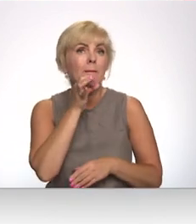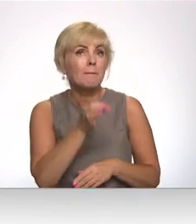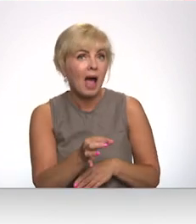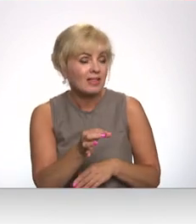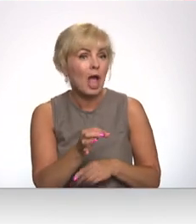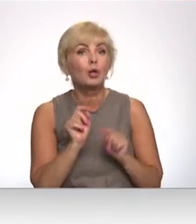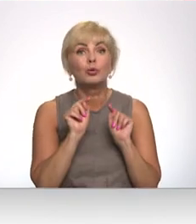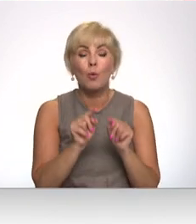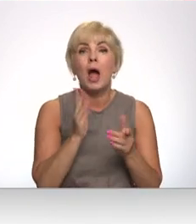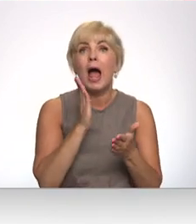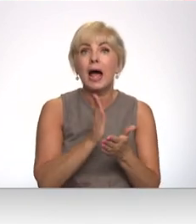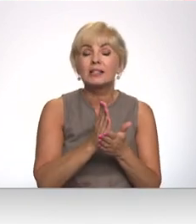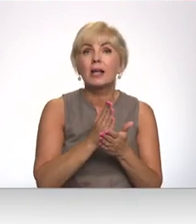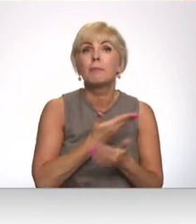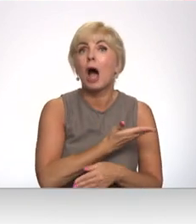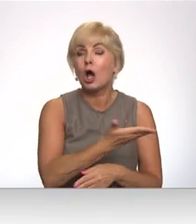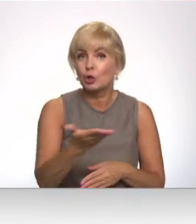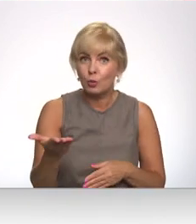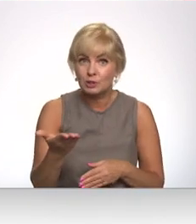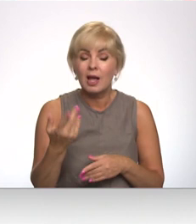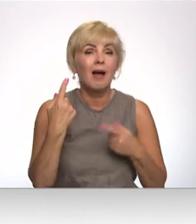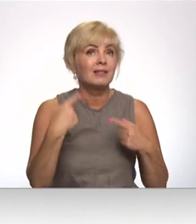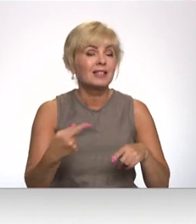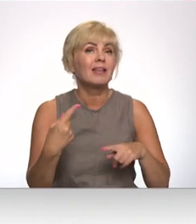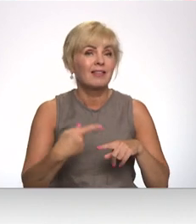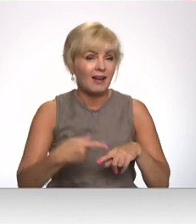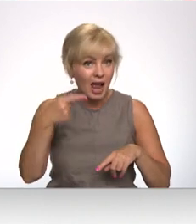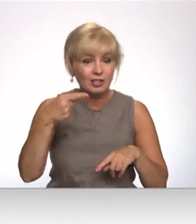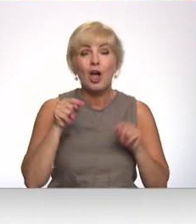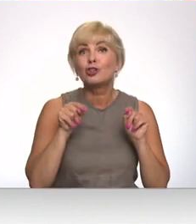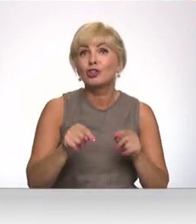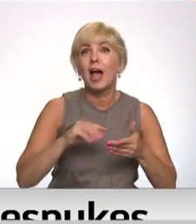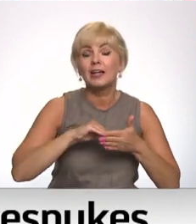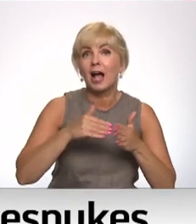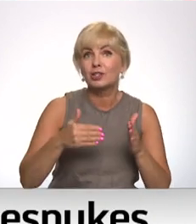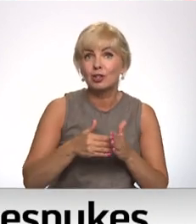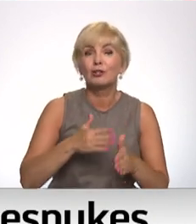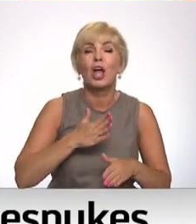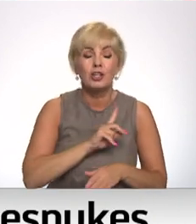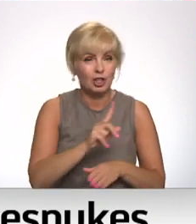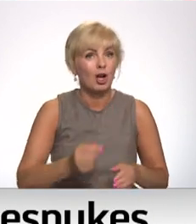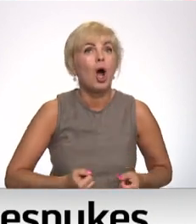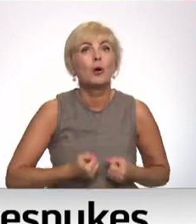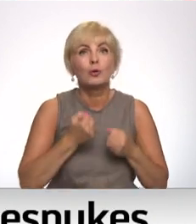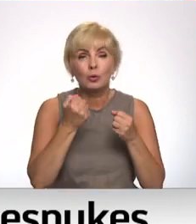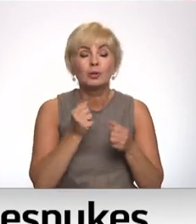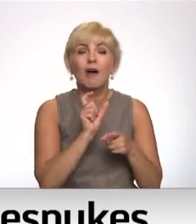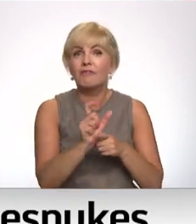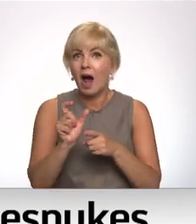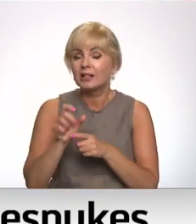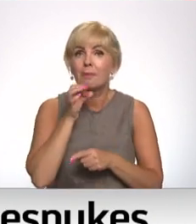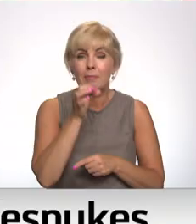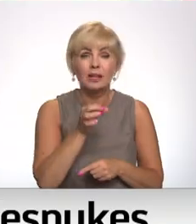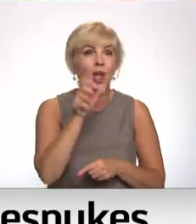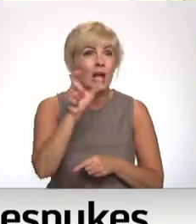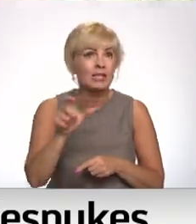kad esam ar jums, jo citreiz, jo šajā situācijā ir, manuprāt, pat grūti vispār kaut kā ar vārdiem pateikt tam